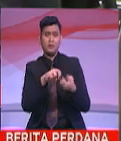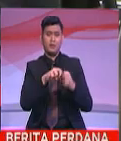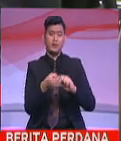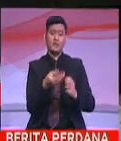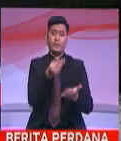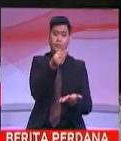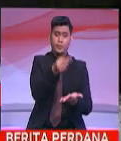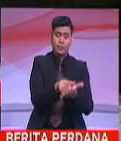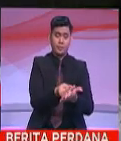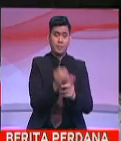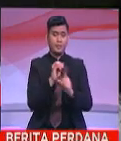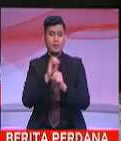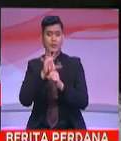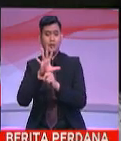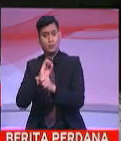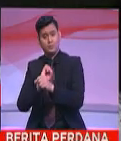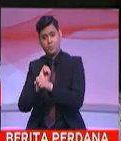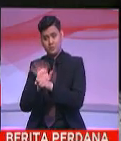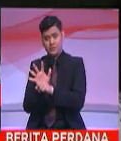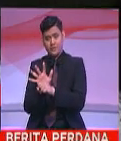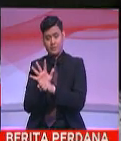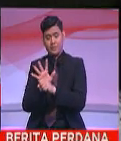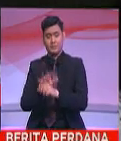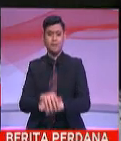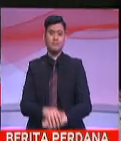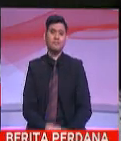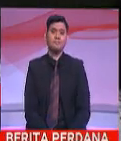akibat pandemik COVID-19.